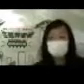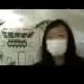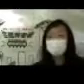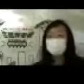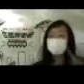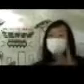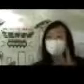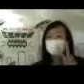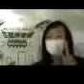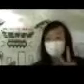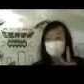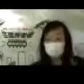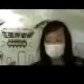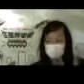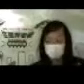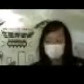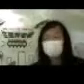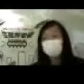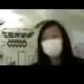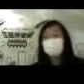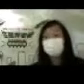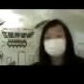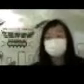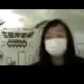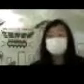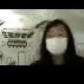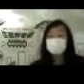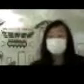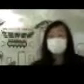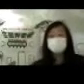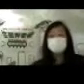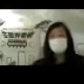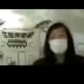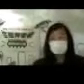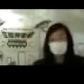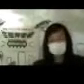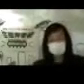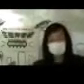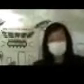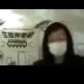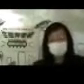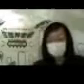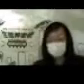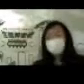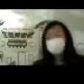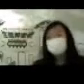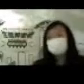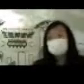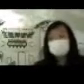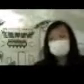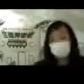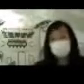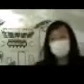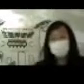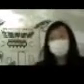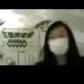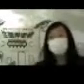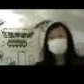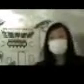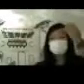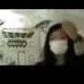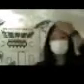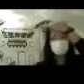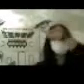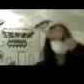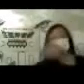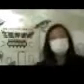咁所以咧，答案咧就系、是、有两棵树喺度噶。咁再极端少少嘅情况咧，